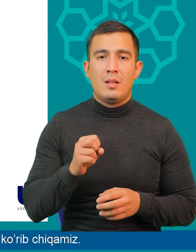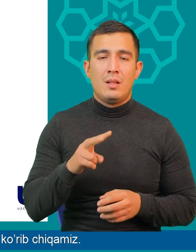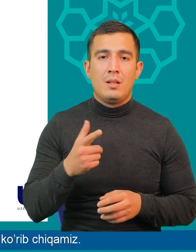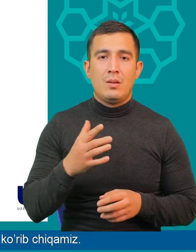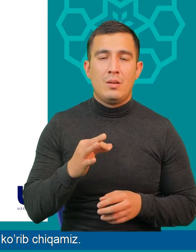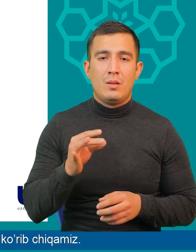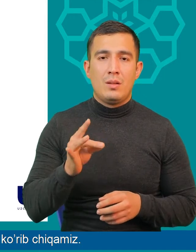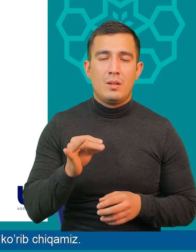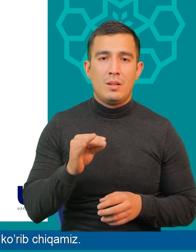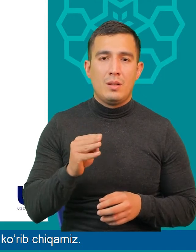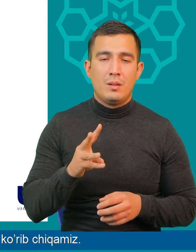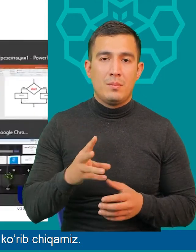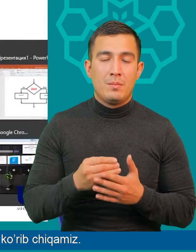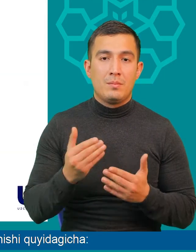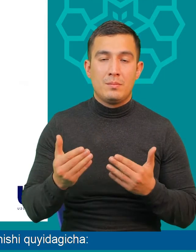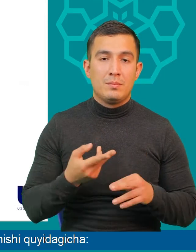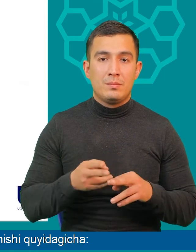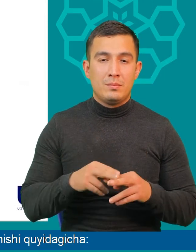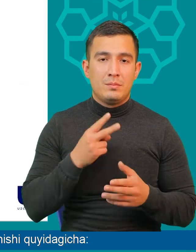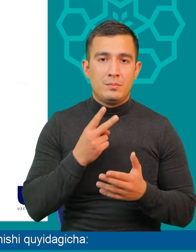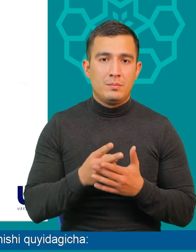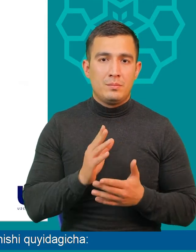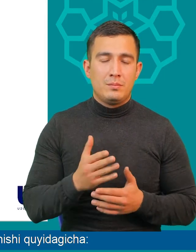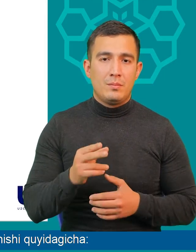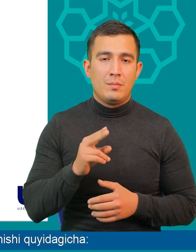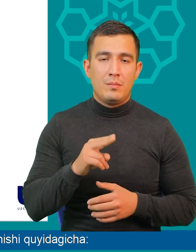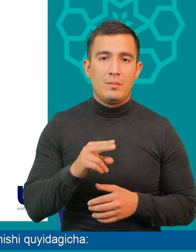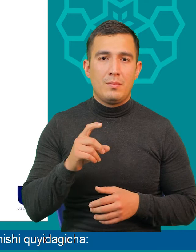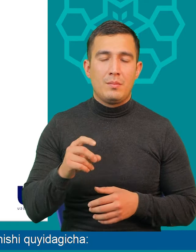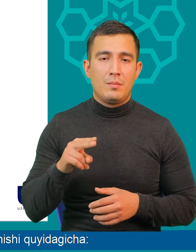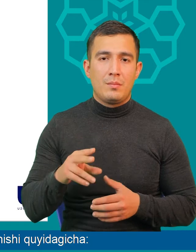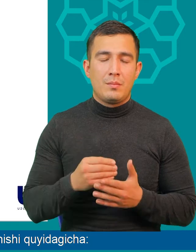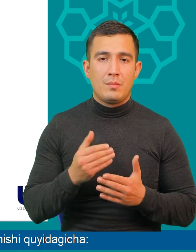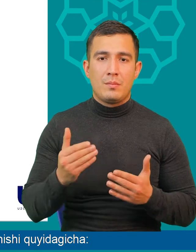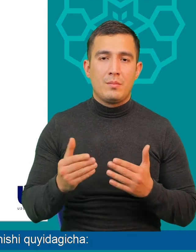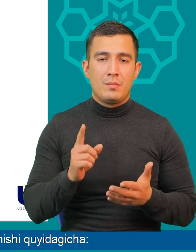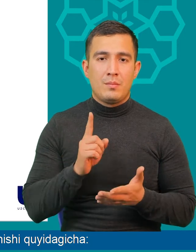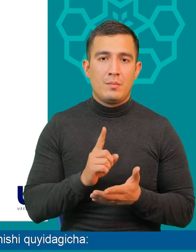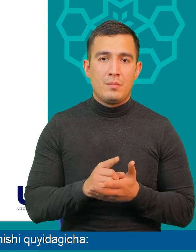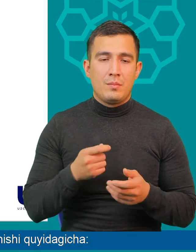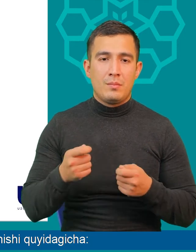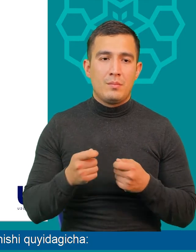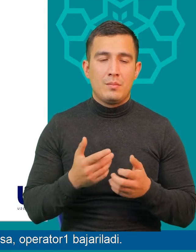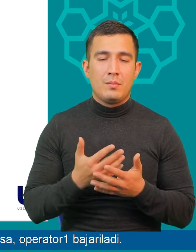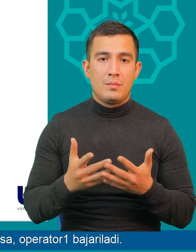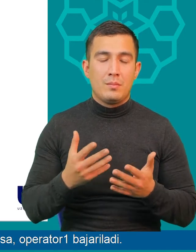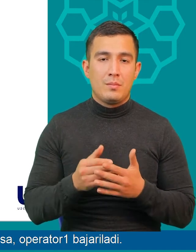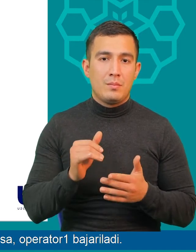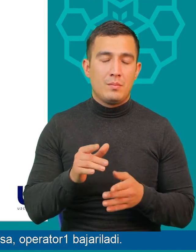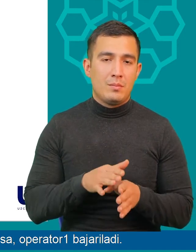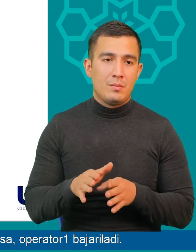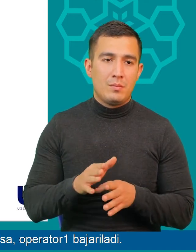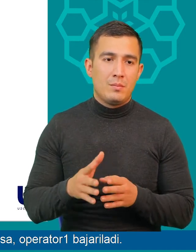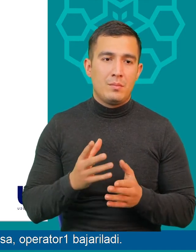tilida ishlatilishini ko'rib chiqamiz. PHP dasturlash tilida shart operatorining umumiy ko'rinishi quyidagicha: if